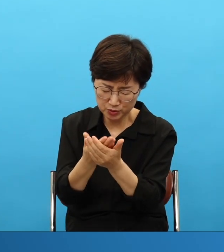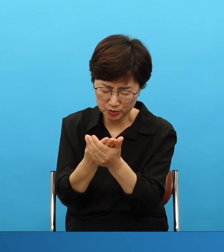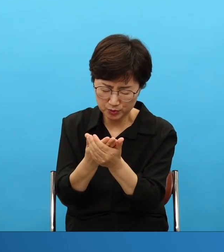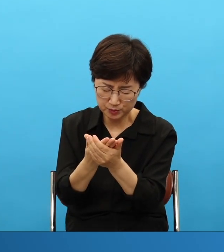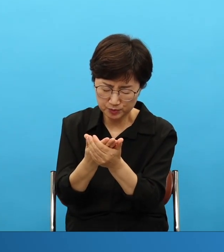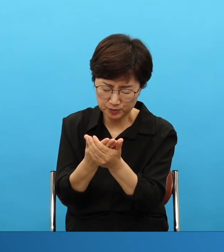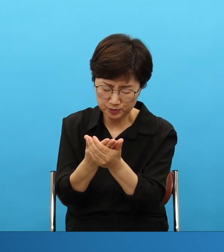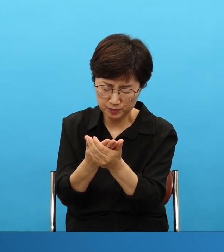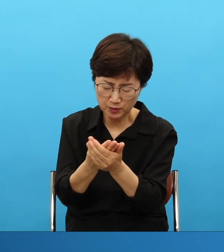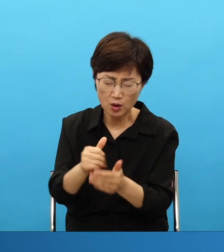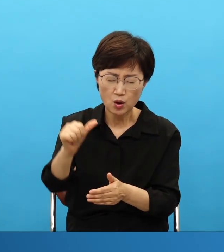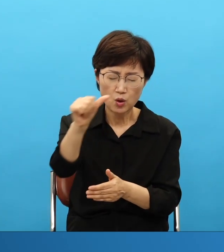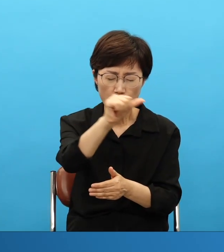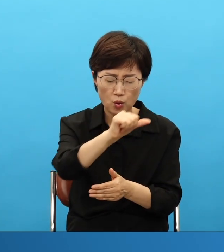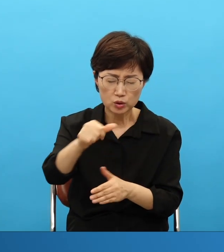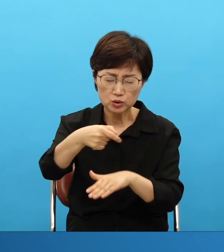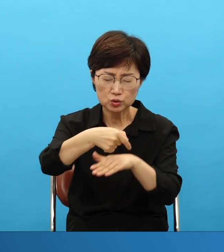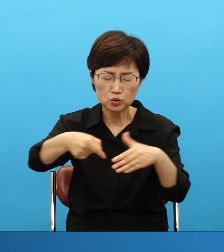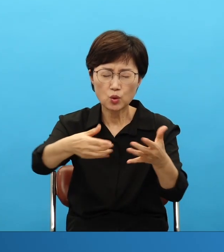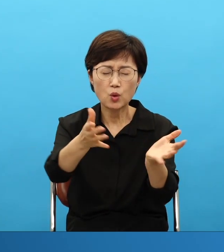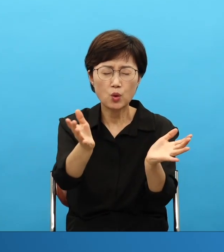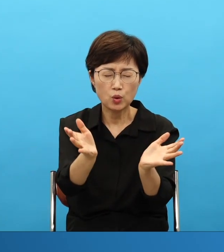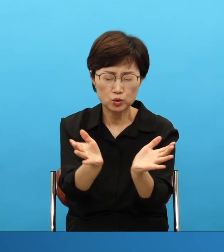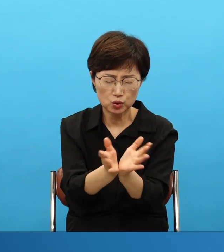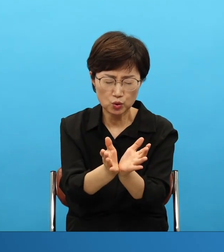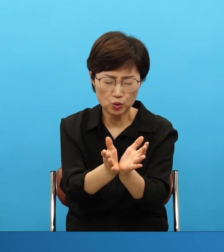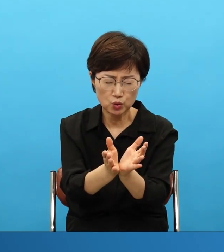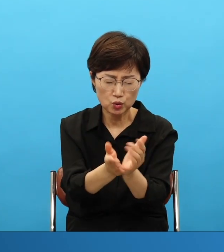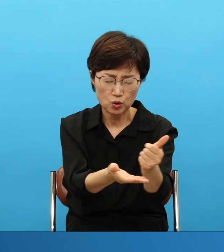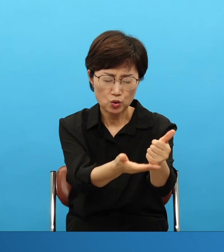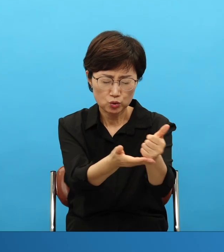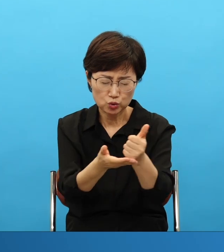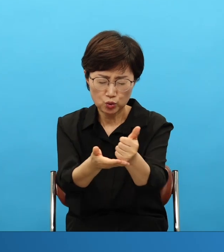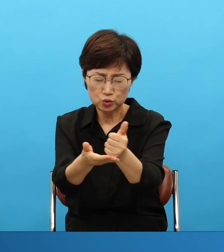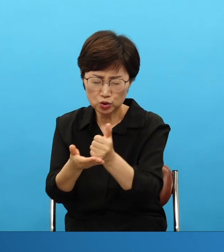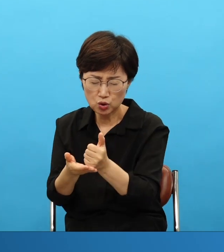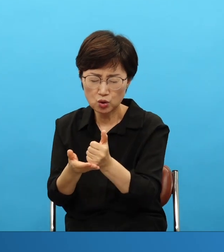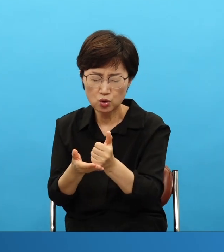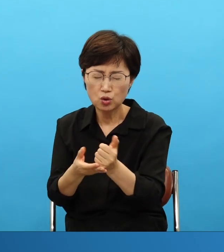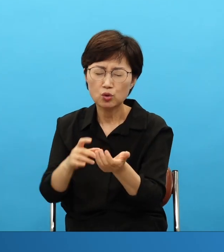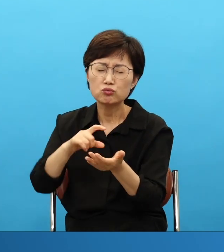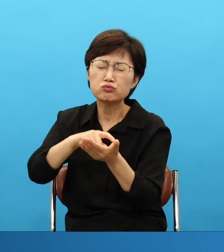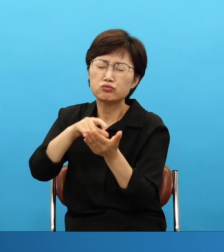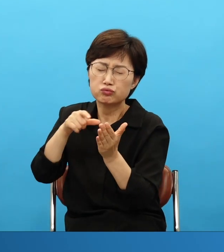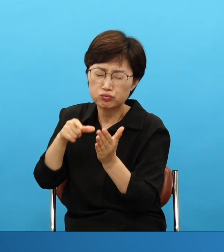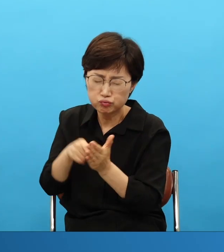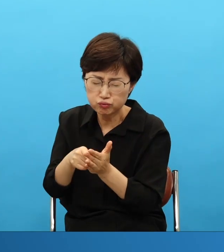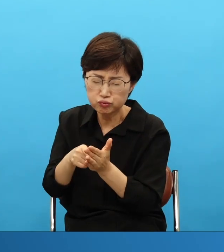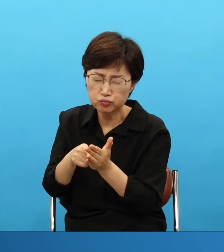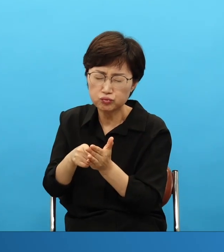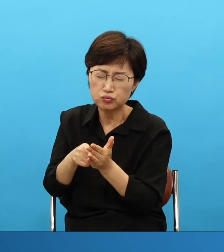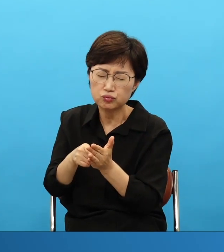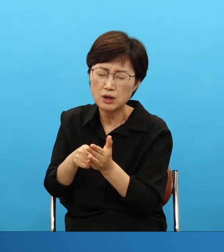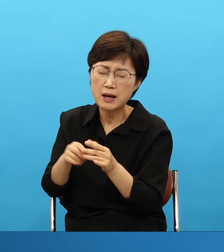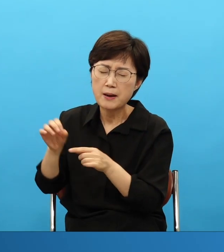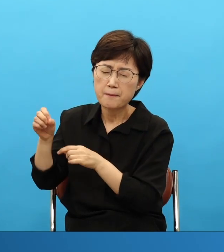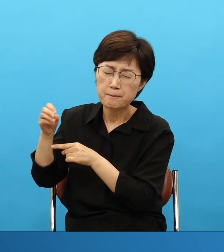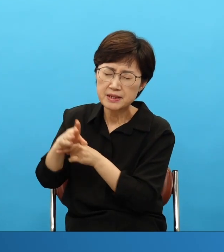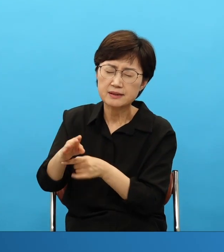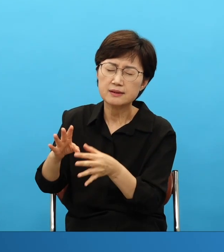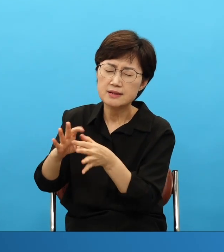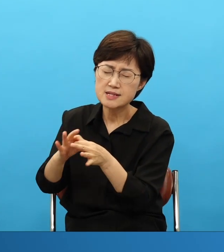5천 종족을 초청할 수 있는 능력과 빛의 경제를 성도님들